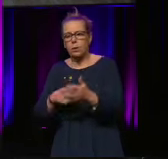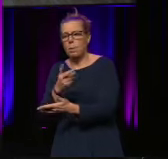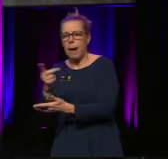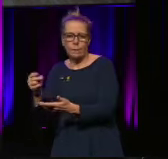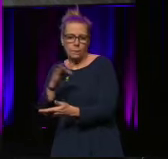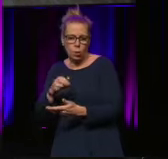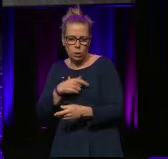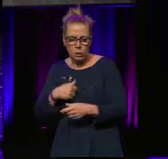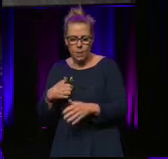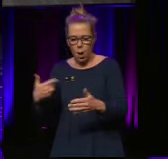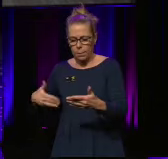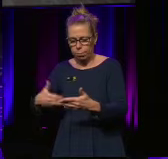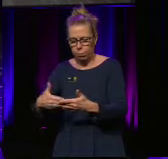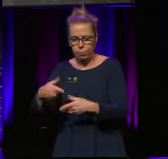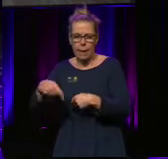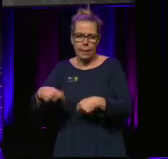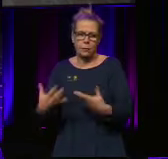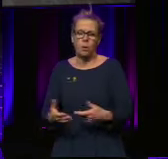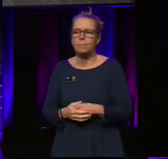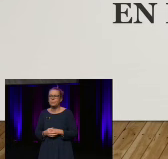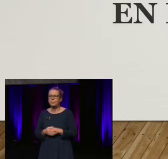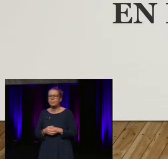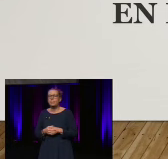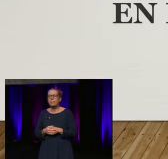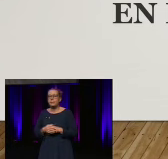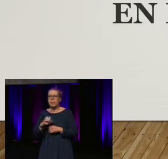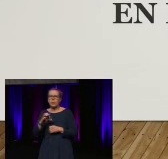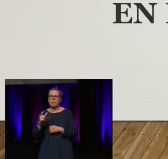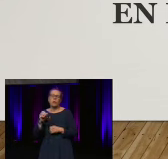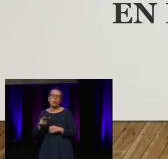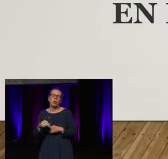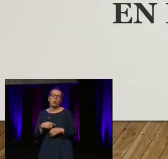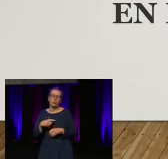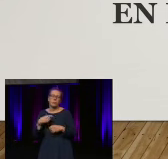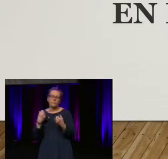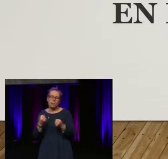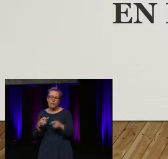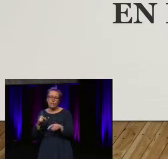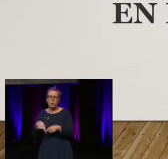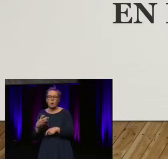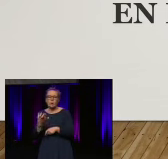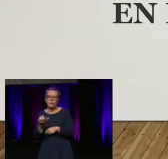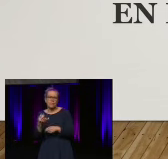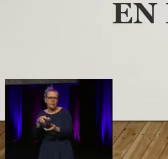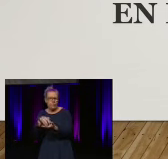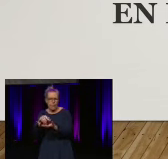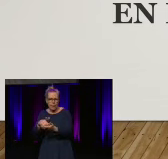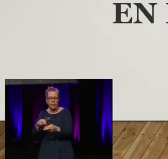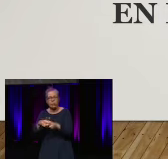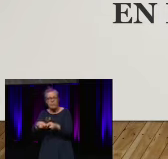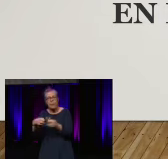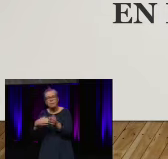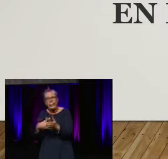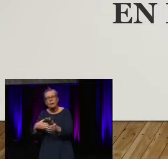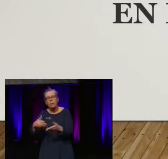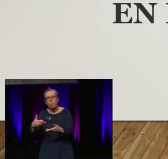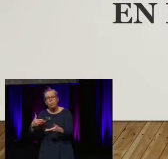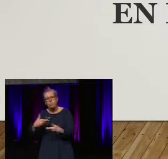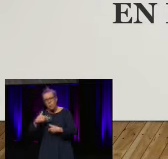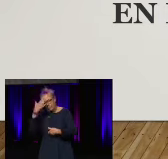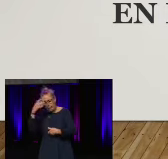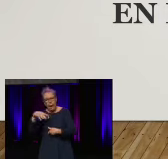tillfället. Men jag tror det är hemskt viktigt för civilsamhället att känna till och veta att alla de här